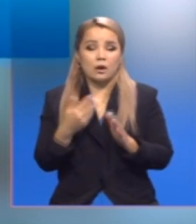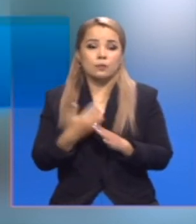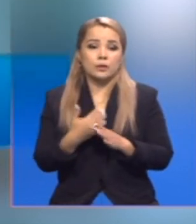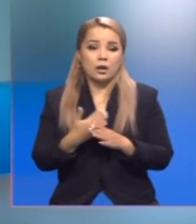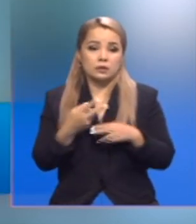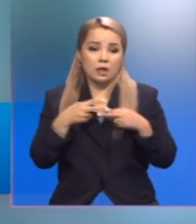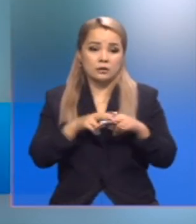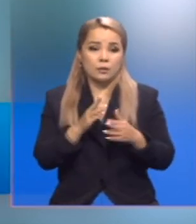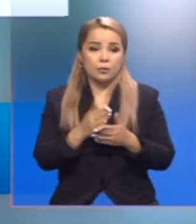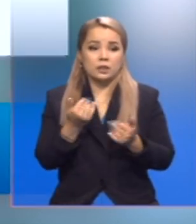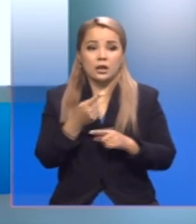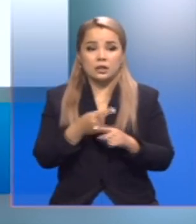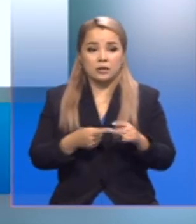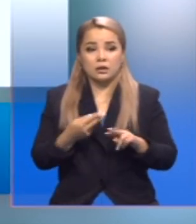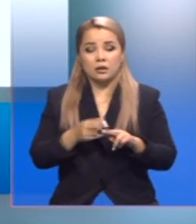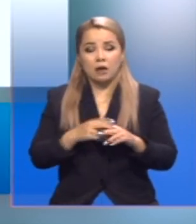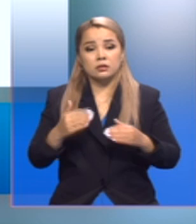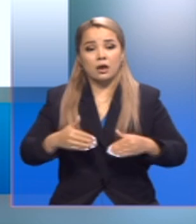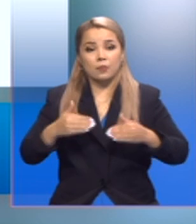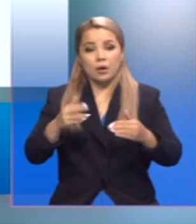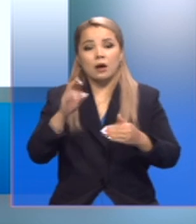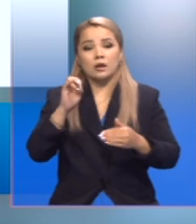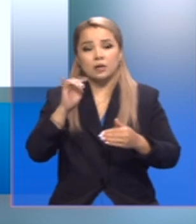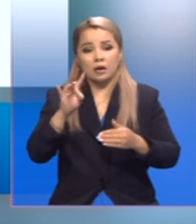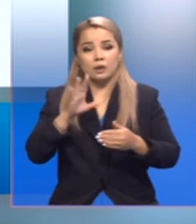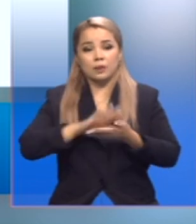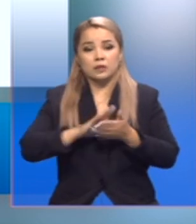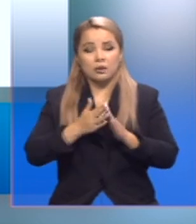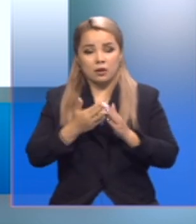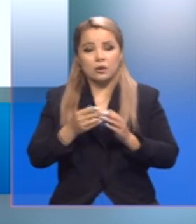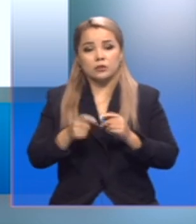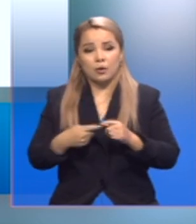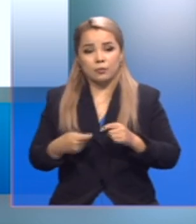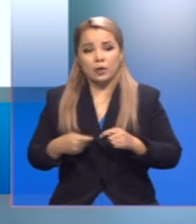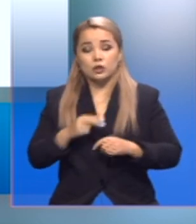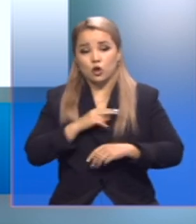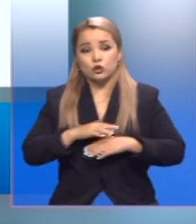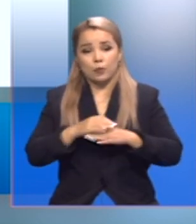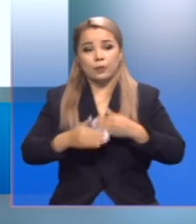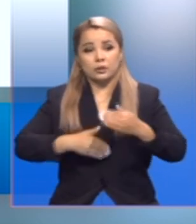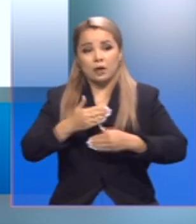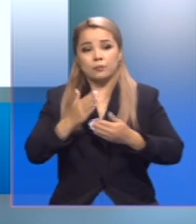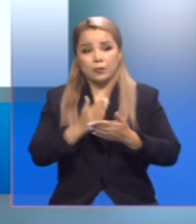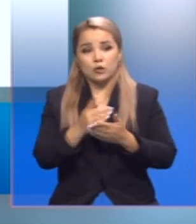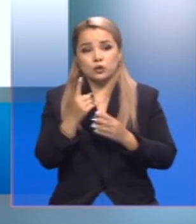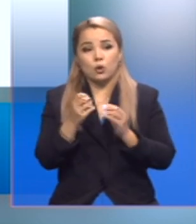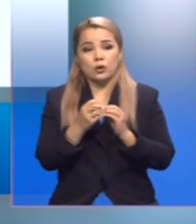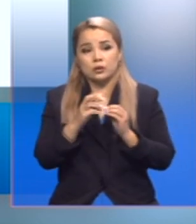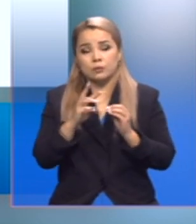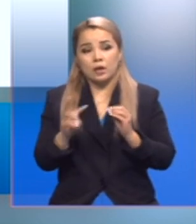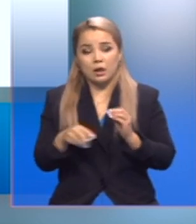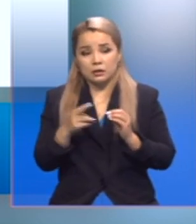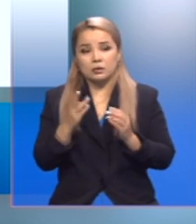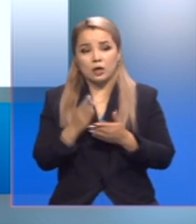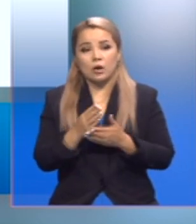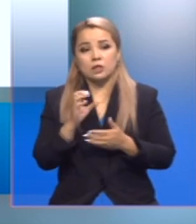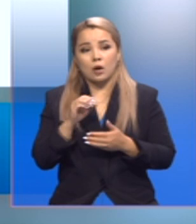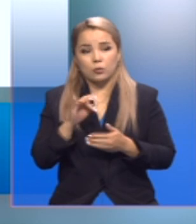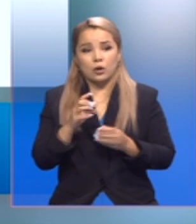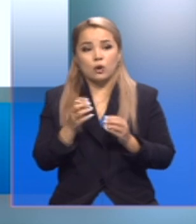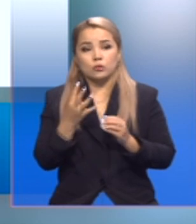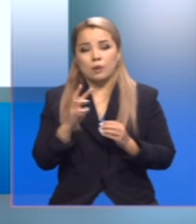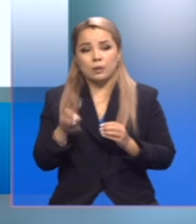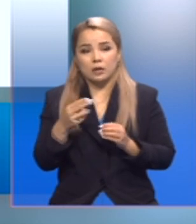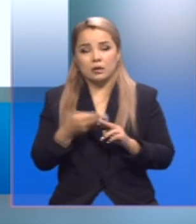жұмсалған. Жарналардың динамикасына қарағанда қаңтардан кейін қарқын бәсеңдей бастаған. Бірінші айда 110 миллиард түссе, сәуірдегі кіріс 4 миллиардқа да